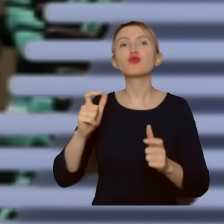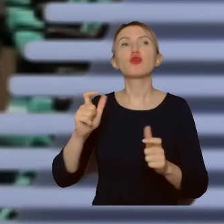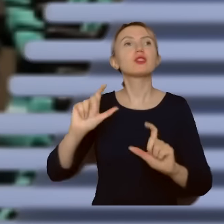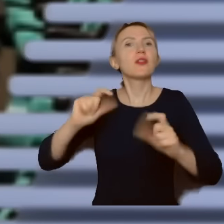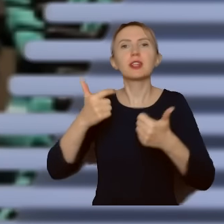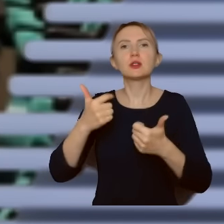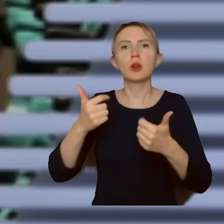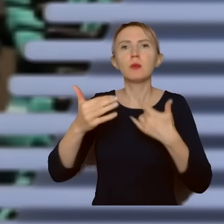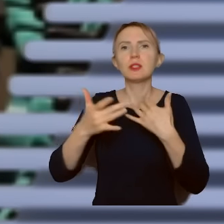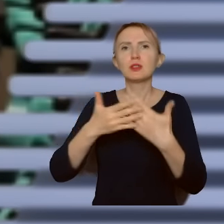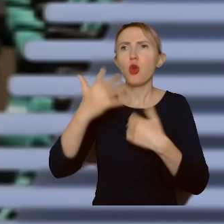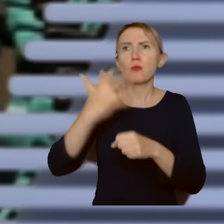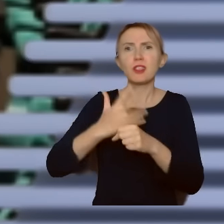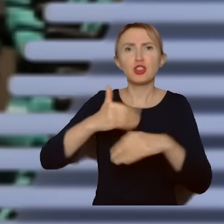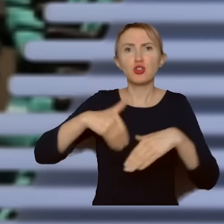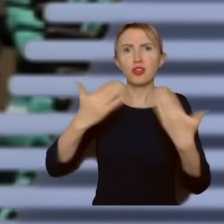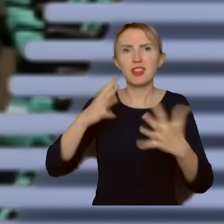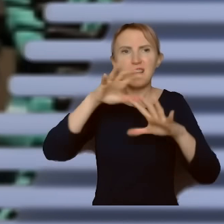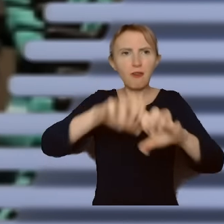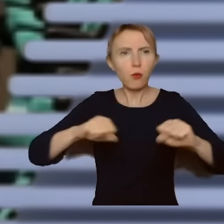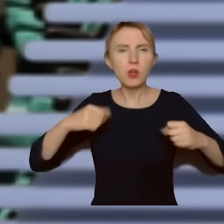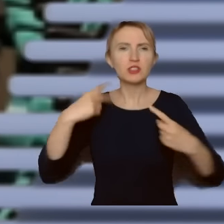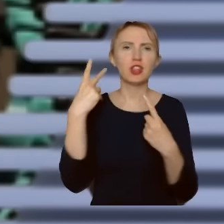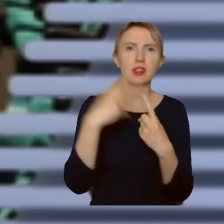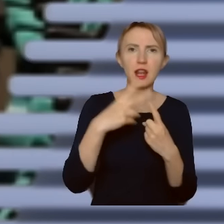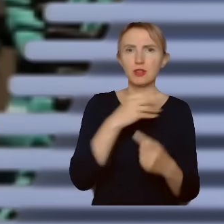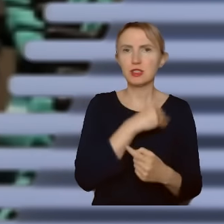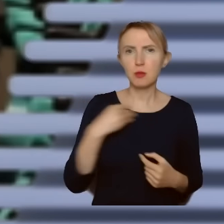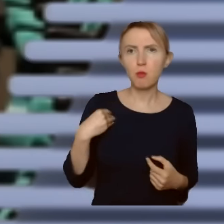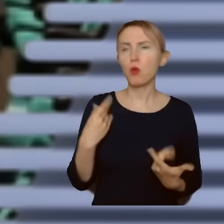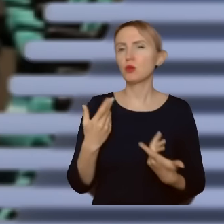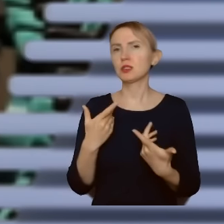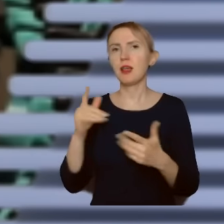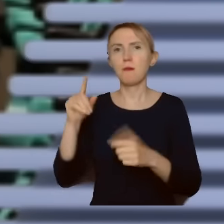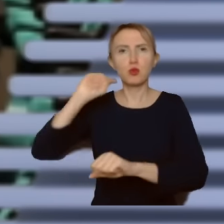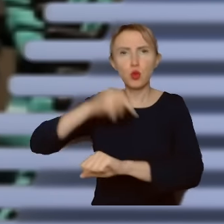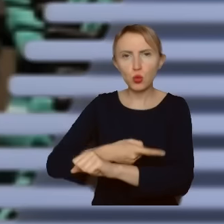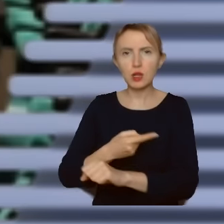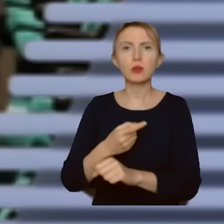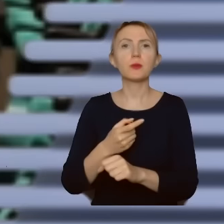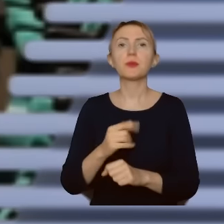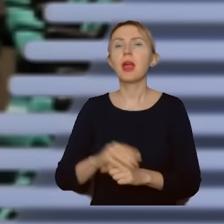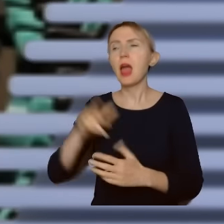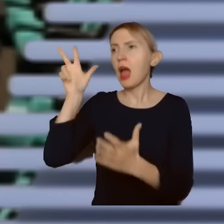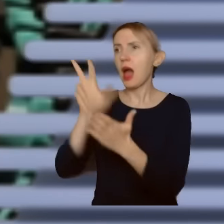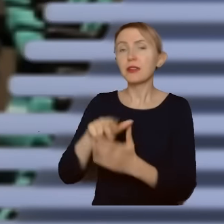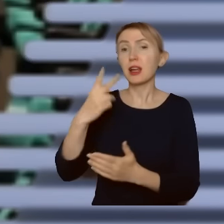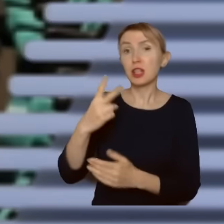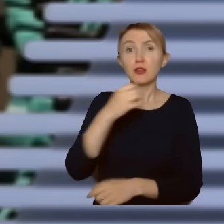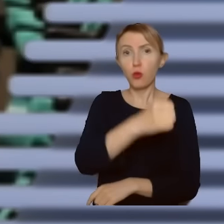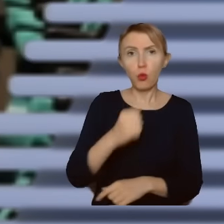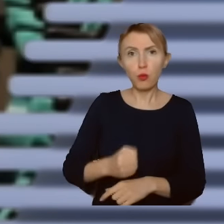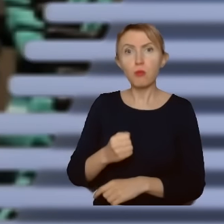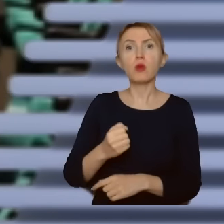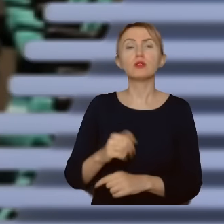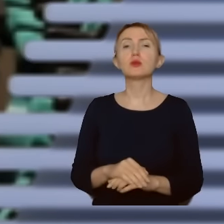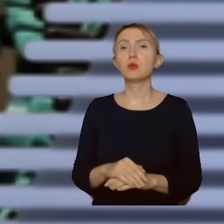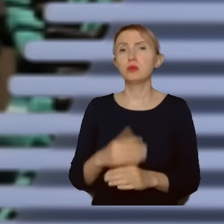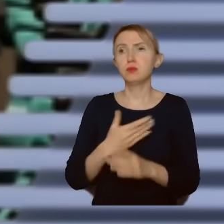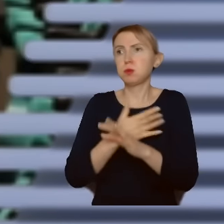niecałych 50 dni, zawłaszczanie Telewizji Polskiej Prokuratury. Absolutne zło. Atak na dwóch parlamentarzystów i tak dalej, i tak